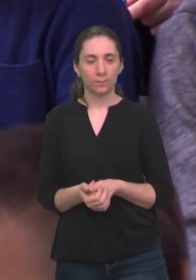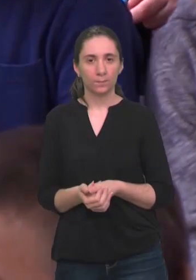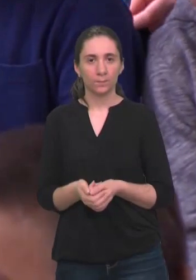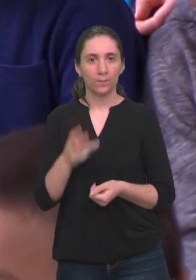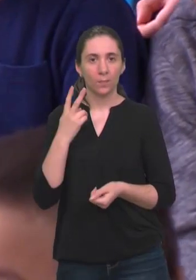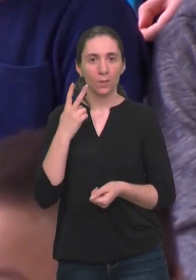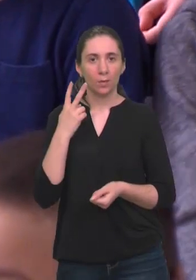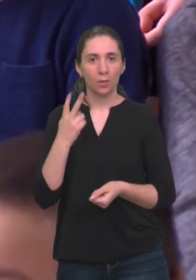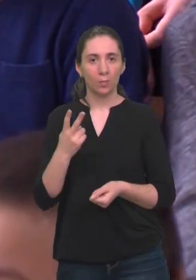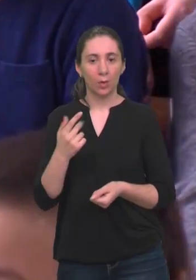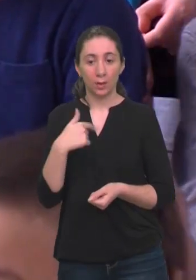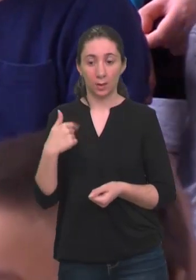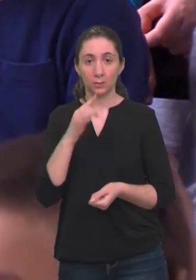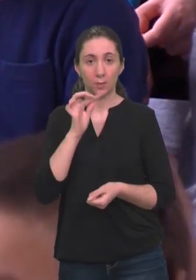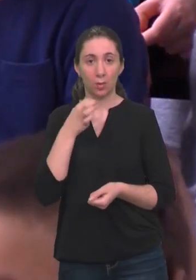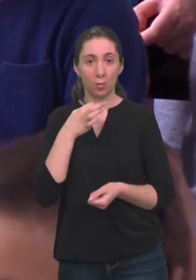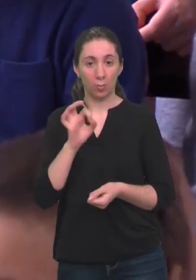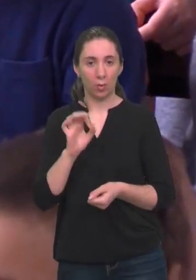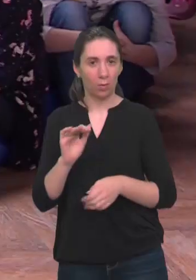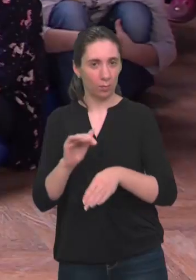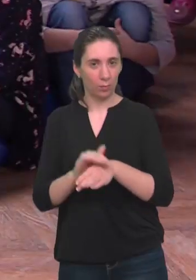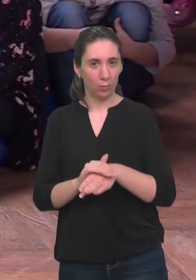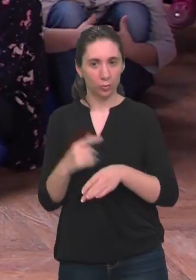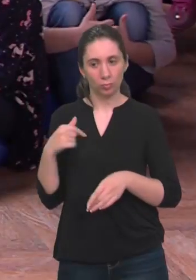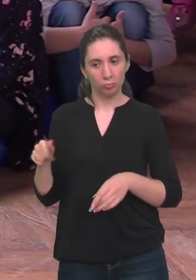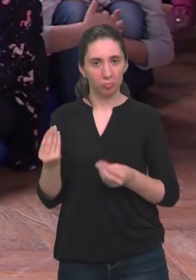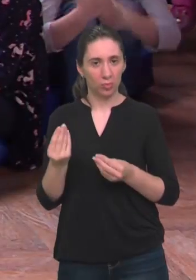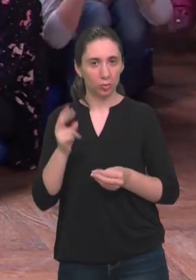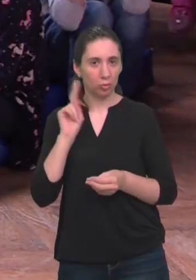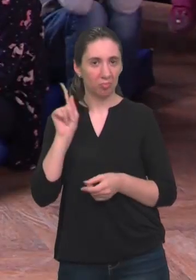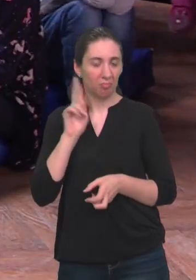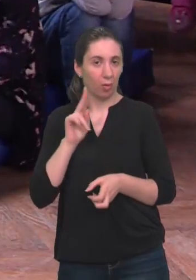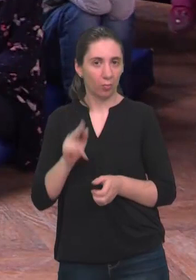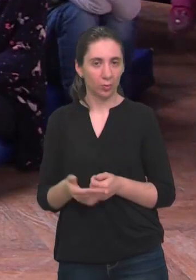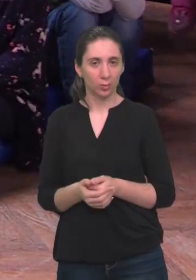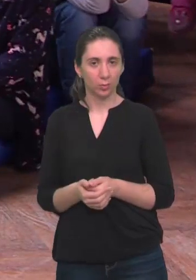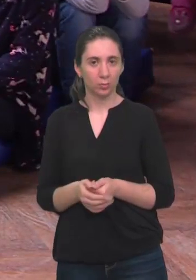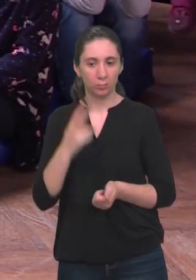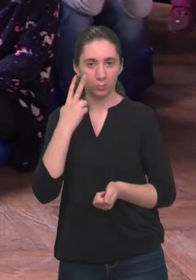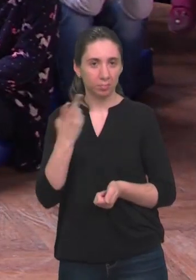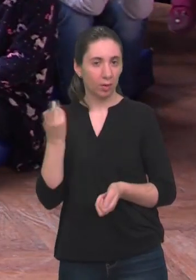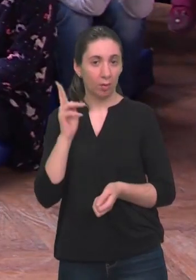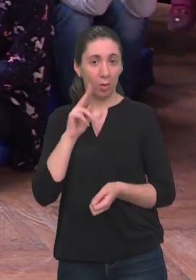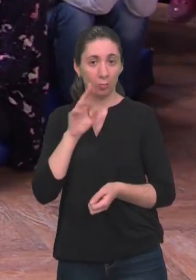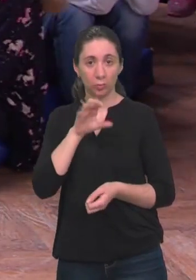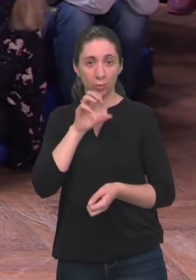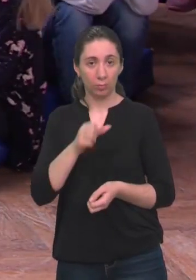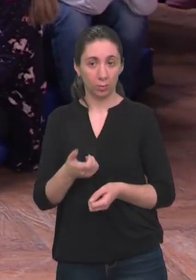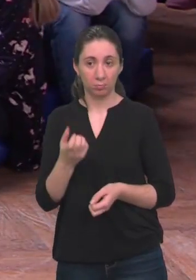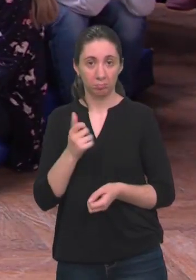Pogledaj nas malo bolje, primjećuješ li nama nešto neobično? Izgledamo kao obični psi na